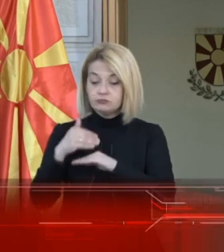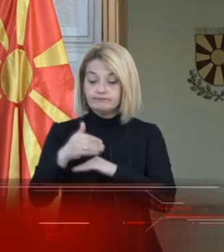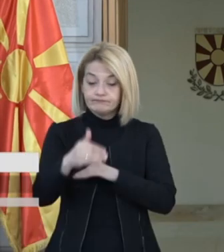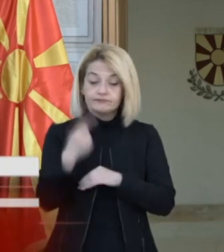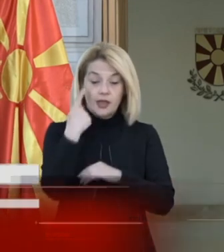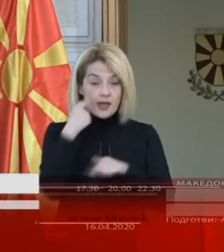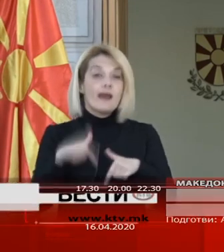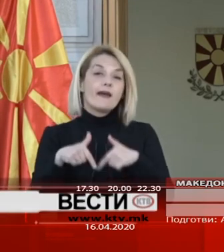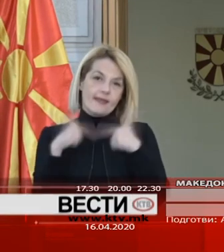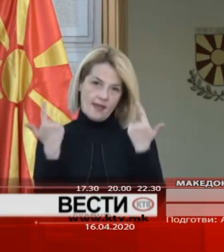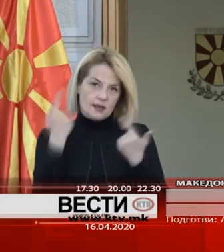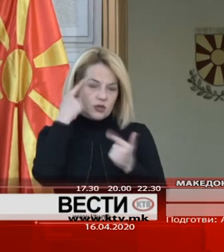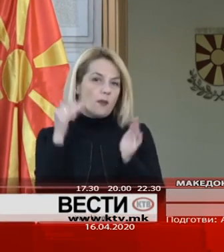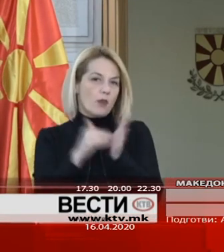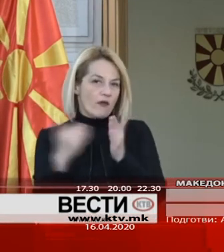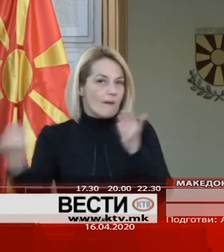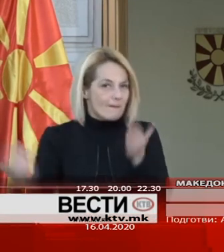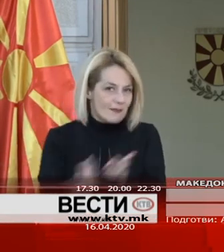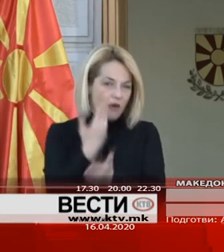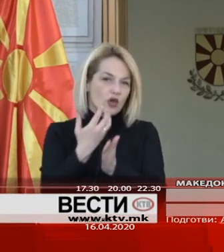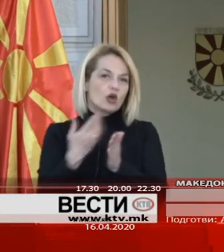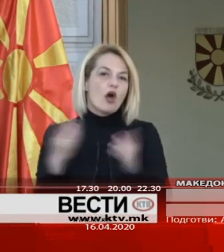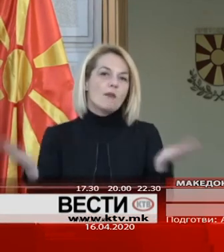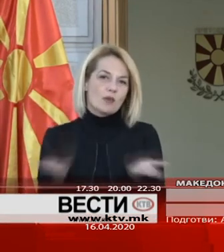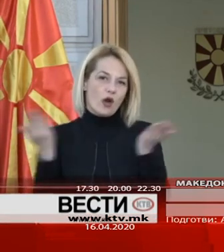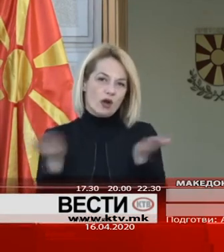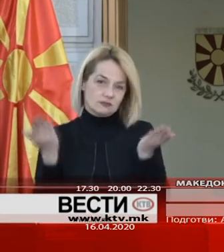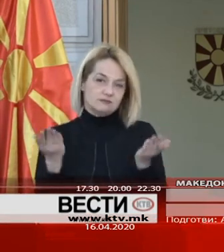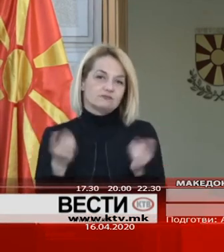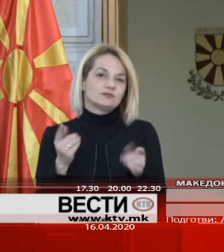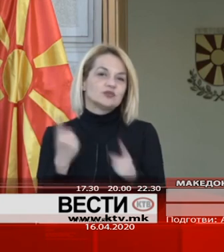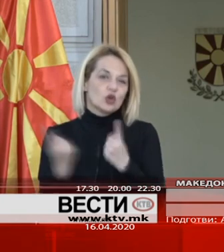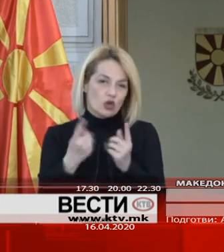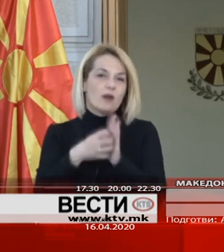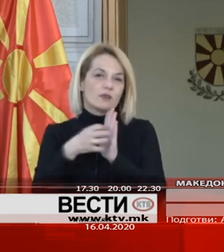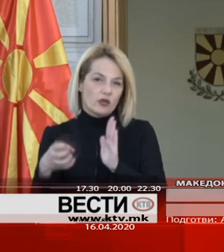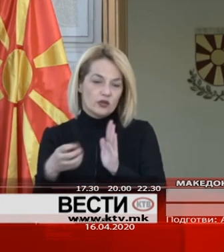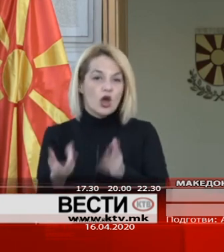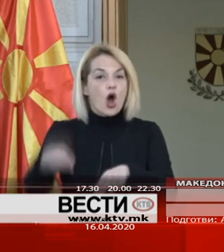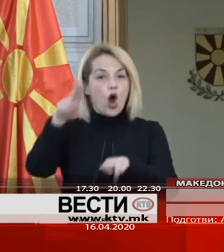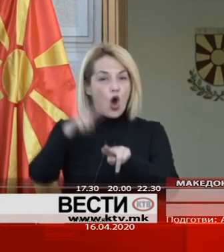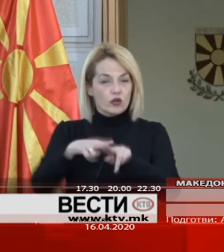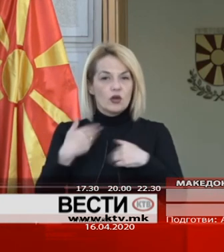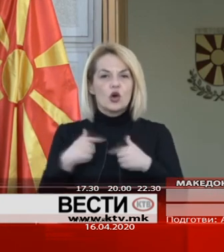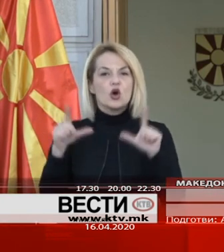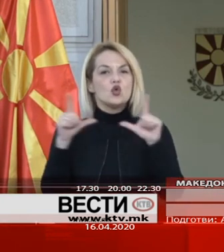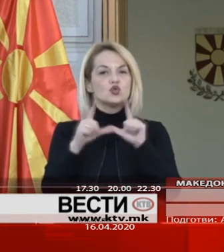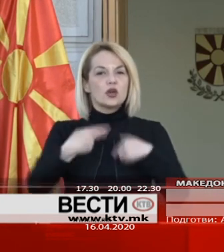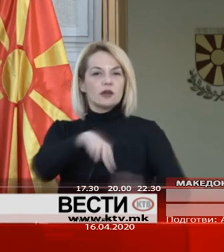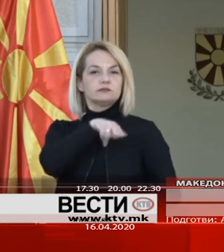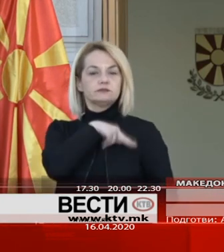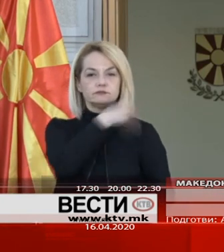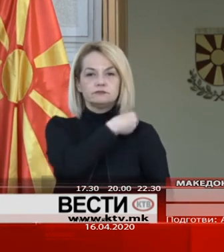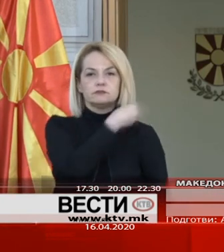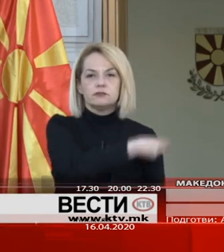јасно е дека е потребно повторно прогласување на воредна состојба. Одлуката ќе ја донесам согласно моите уставни надлежности